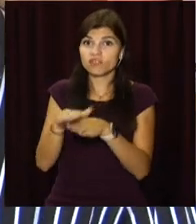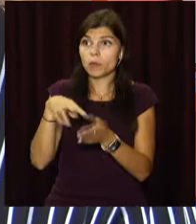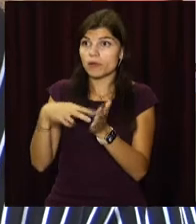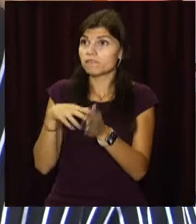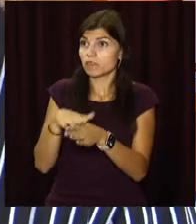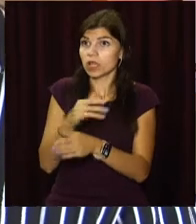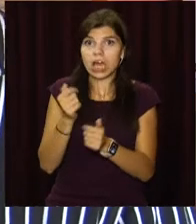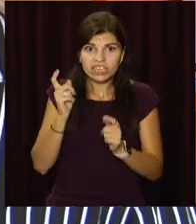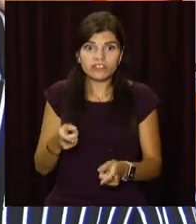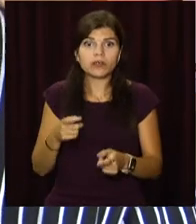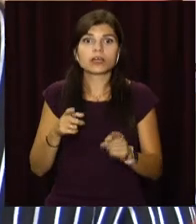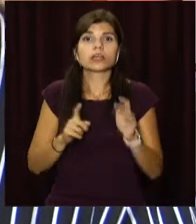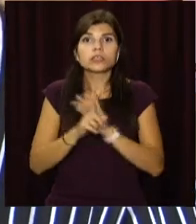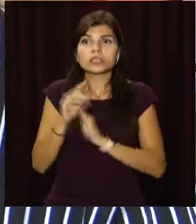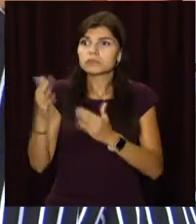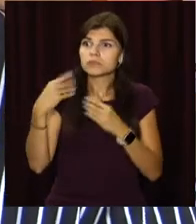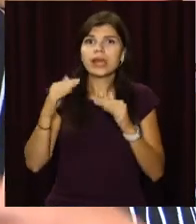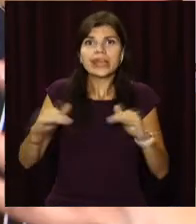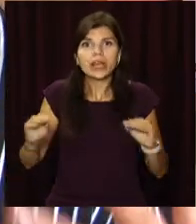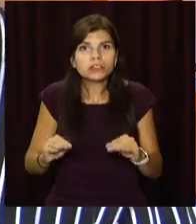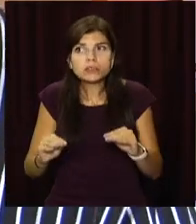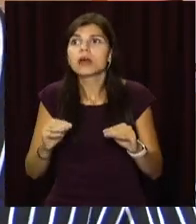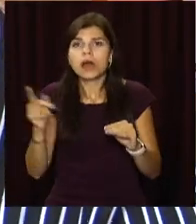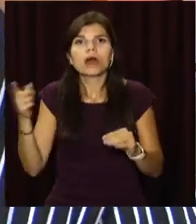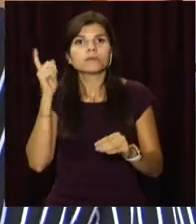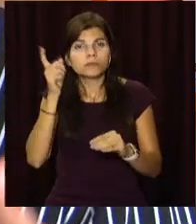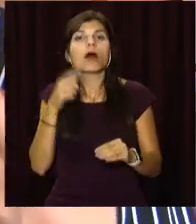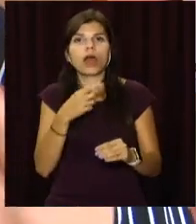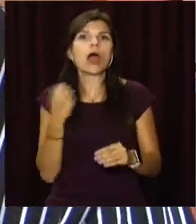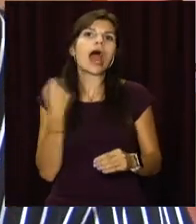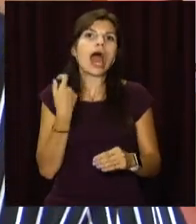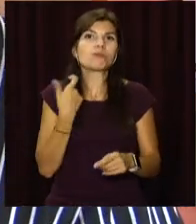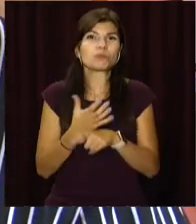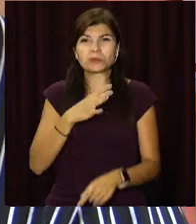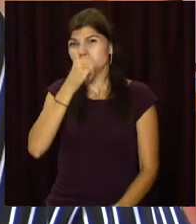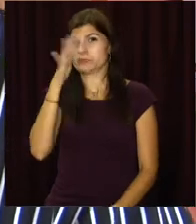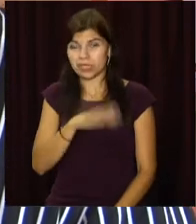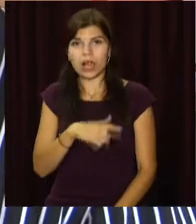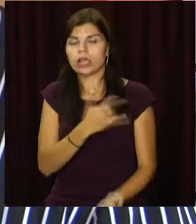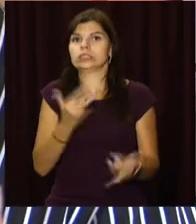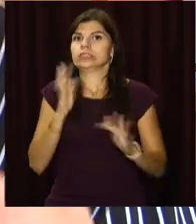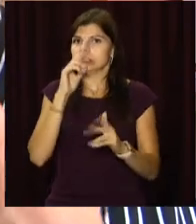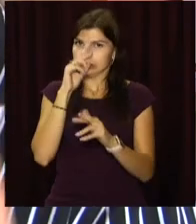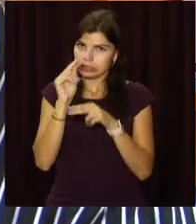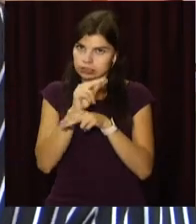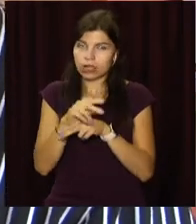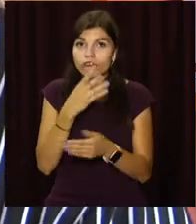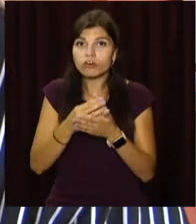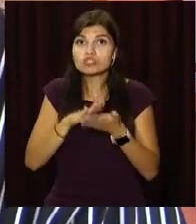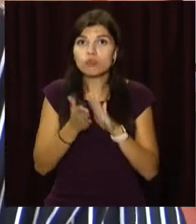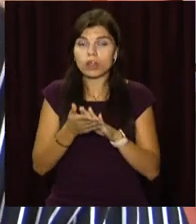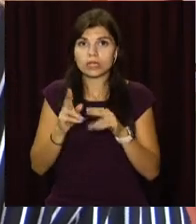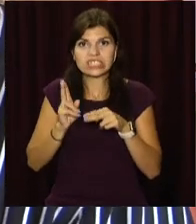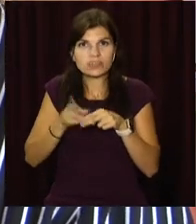выполняя условия плана. То есть они действительно сажают огороды, что-то ремонтируют, лечатся от алкогольной зависимости, то есть, да, там просто там налаживают